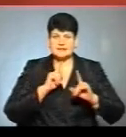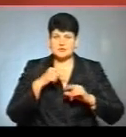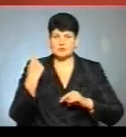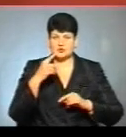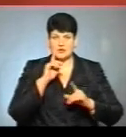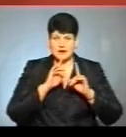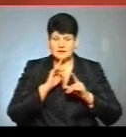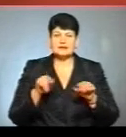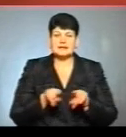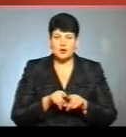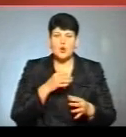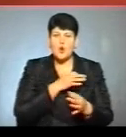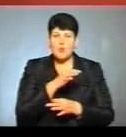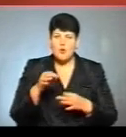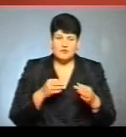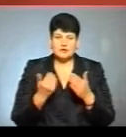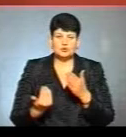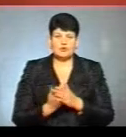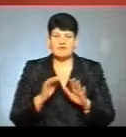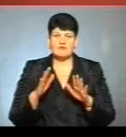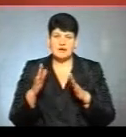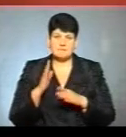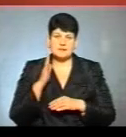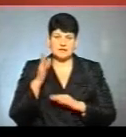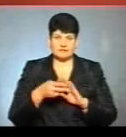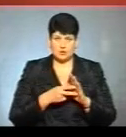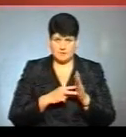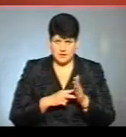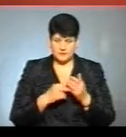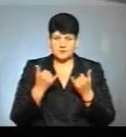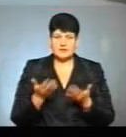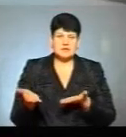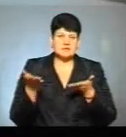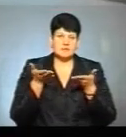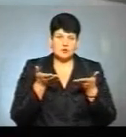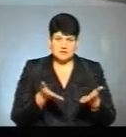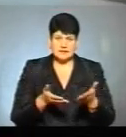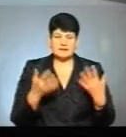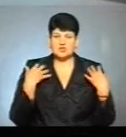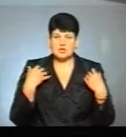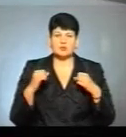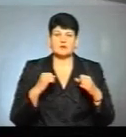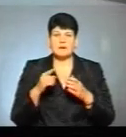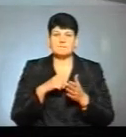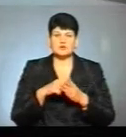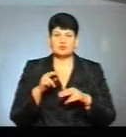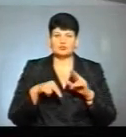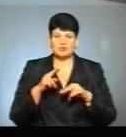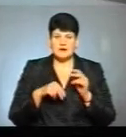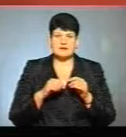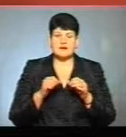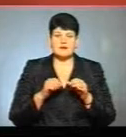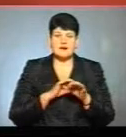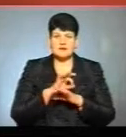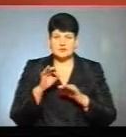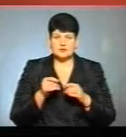обласної ради, де також обговорили нові варіанти перспективного плану. Сьогодні ми запросили до студії начальника управління містобудування та архітектури